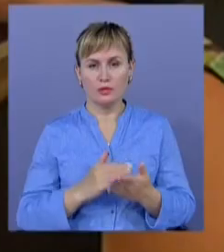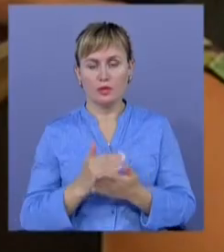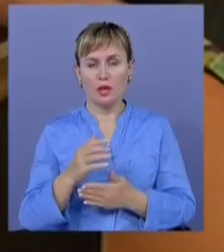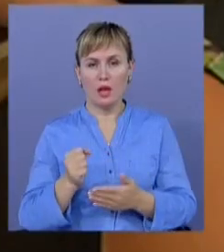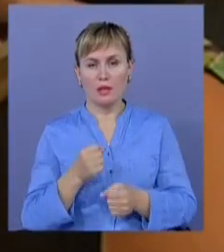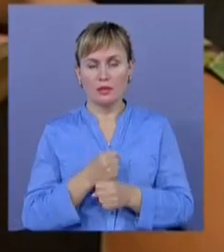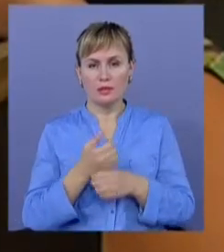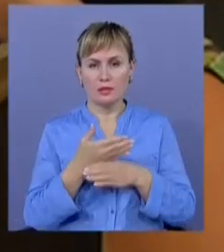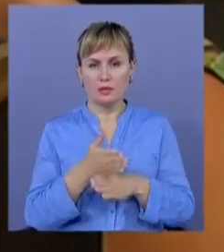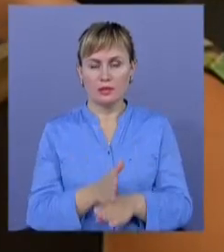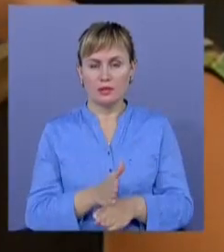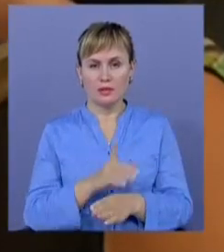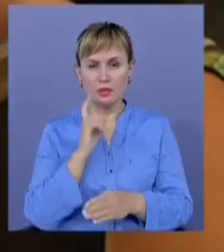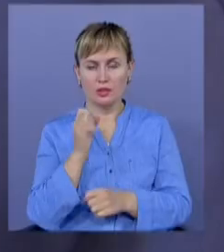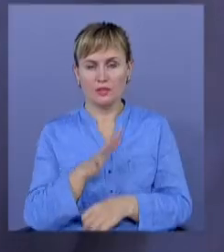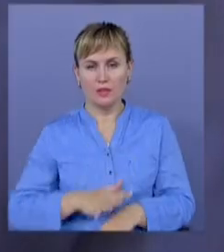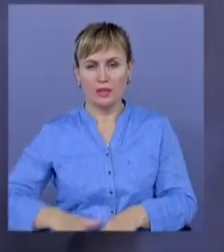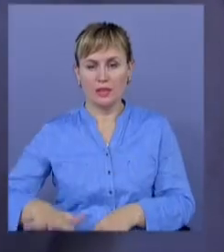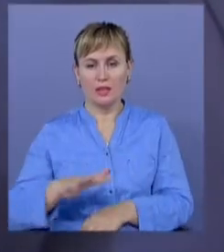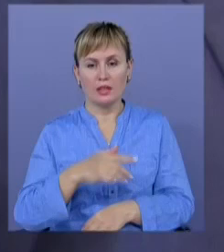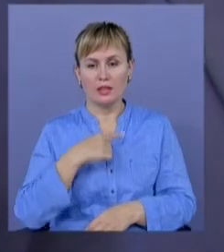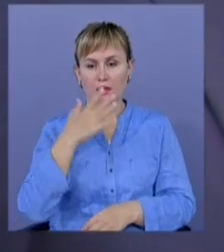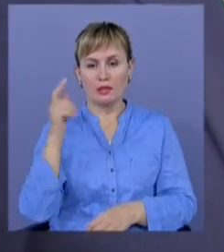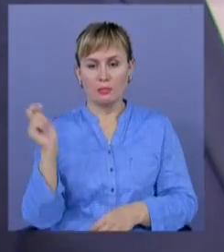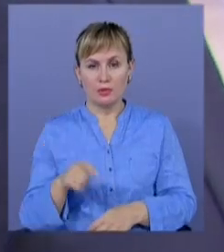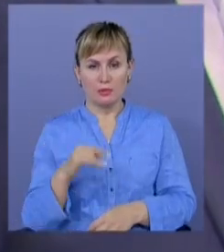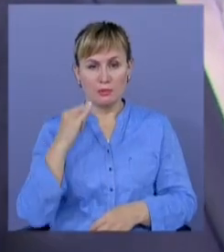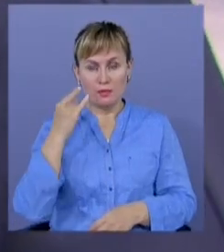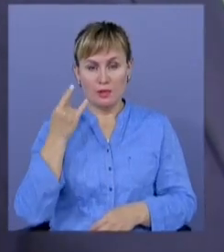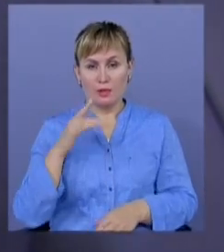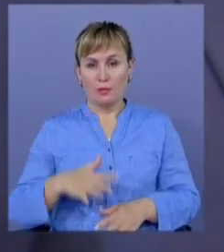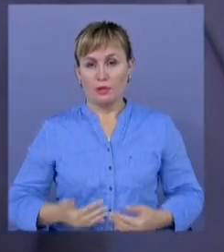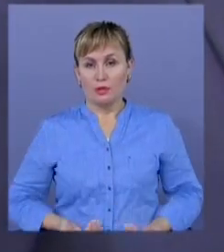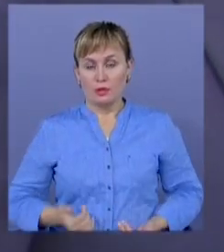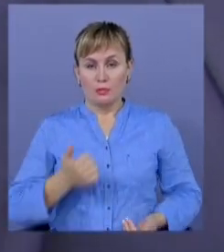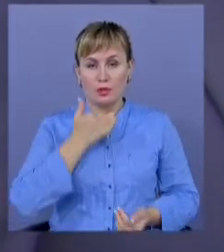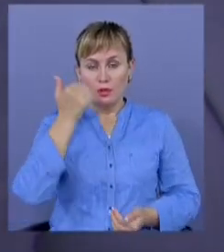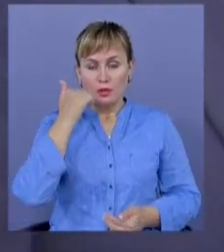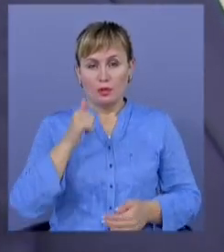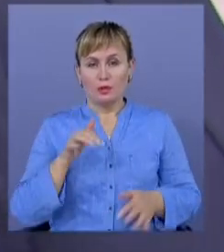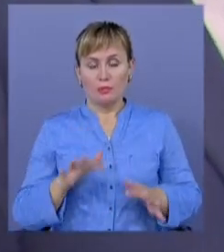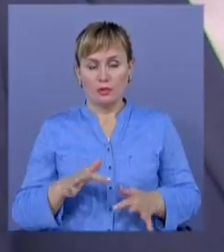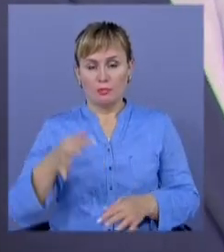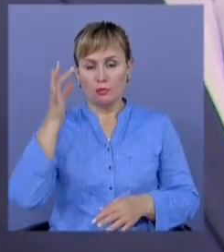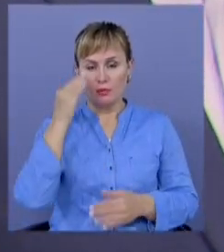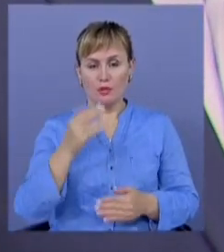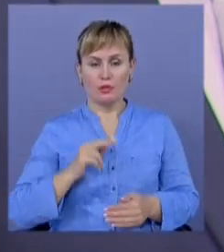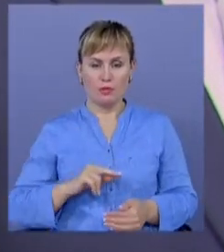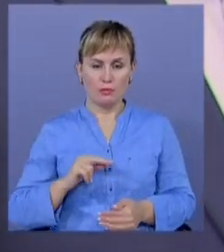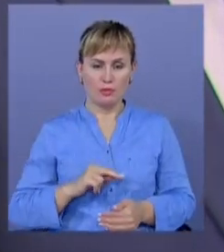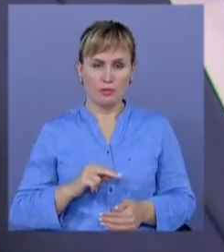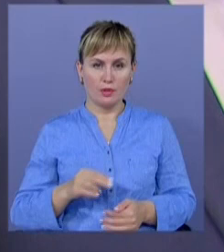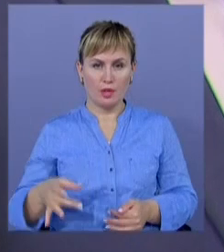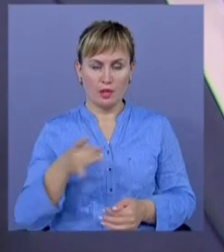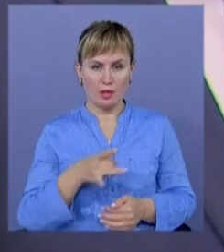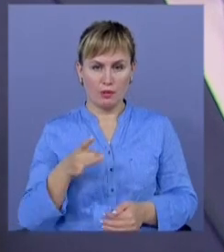разбили зеленые скверы. Недавно вернулся из Павлодара, где местные жители с благодарностью вспоминают вашу работу акиму области.